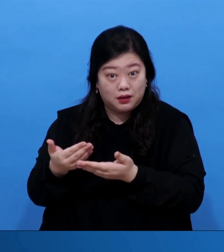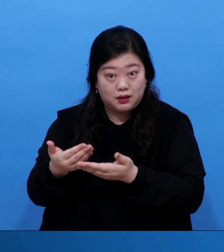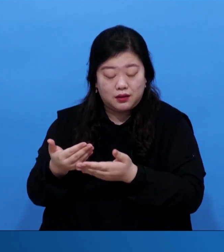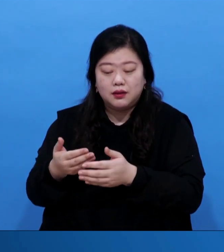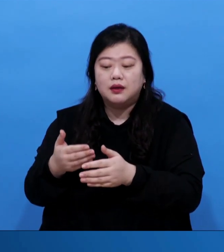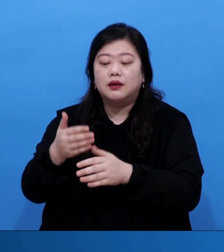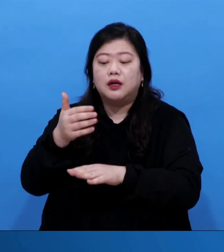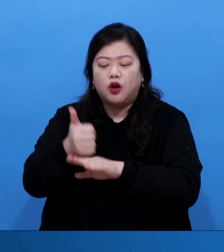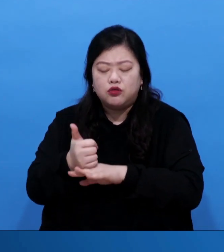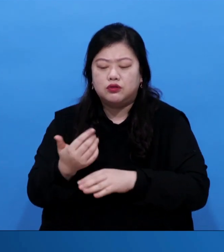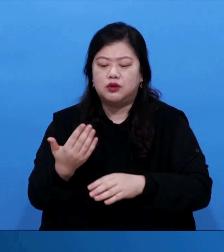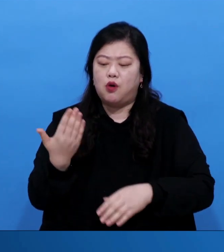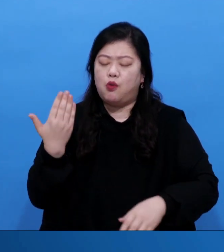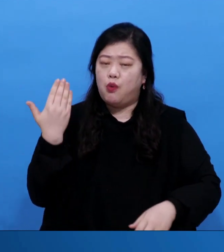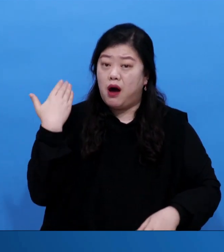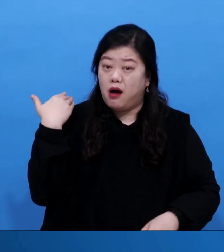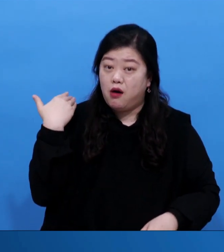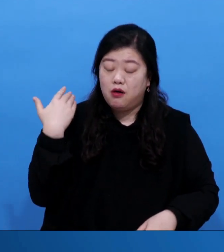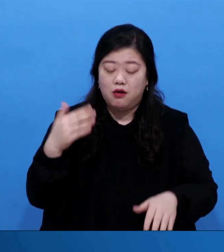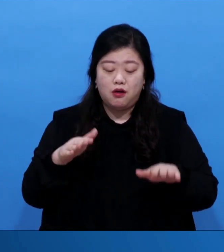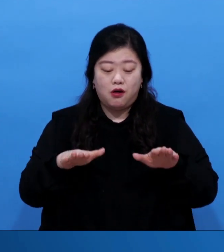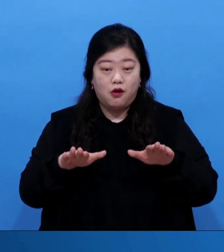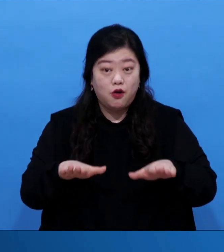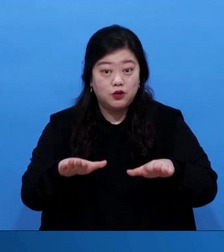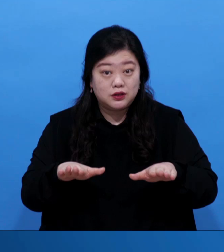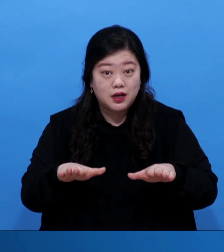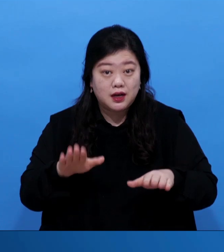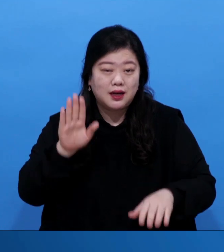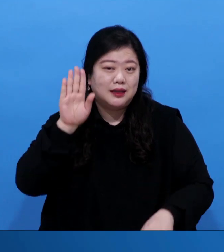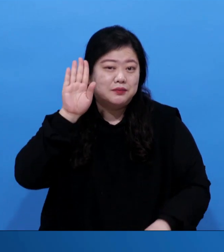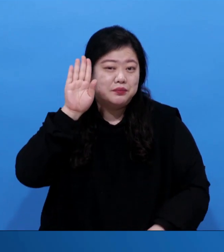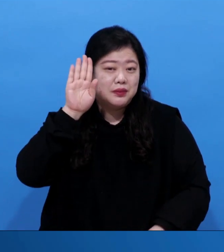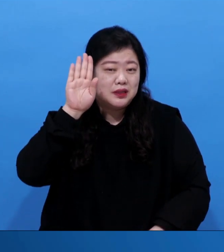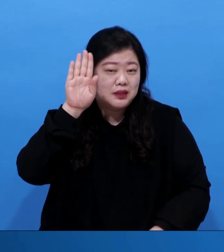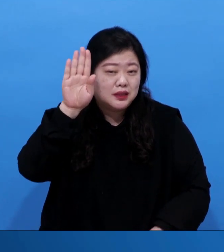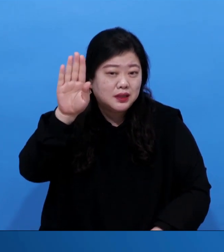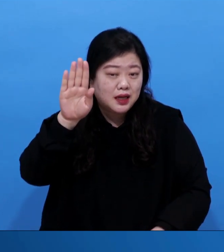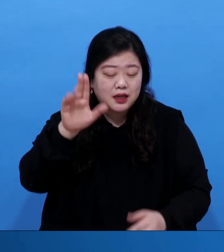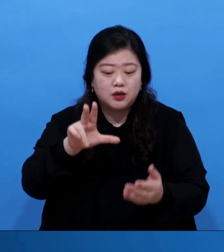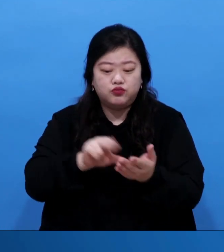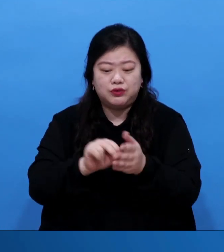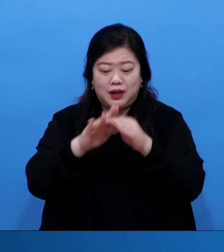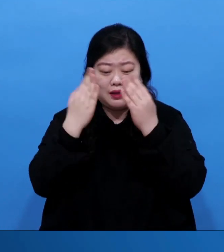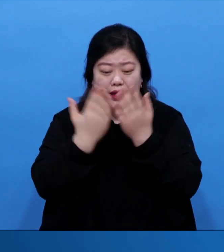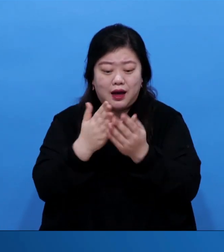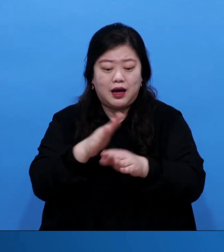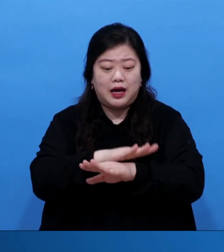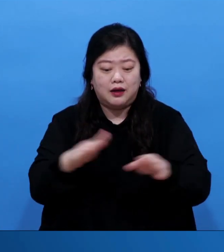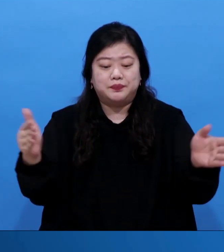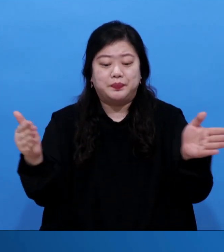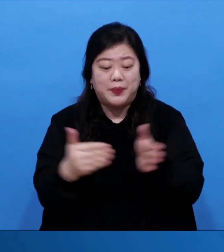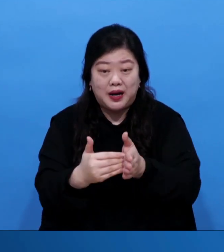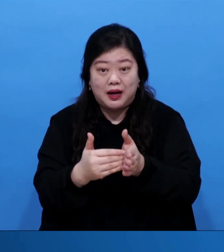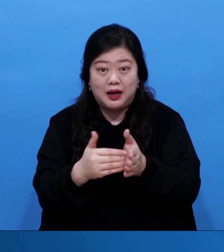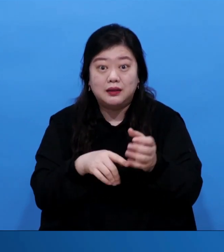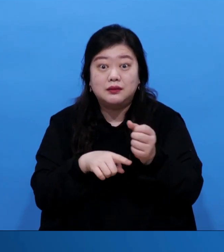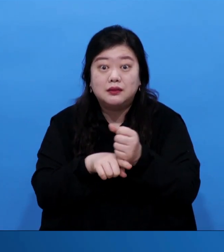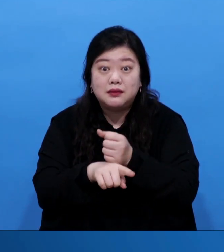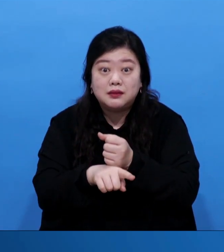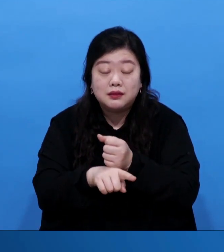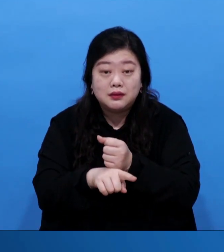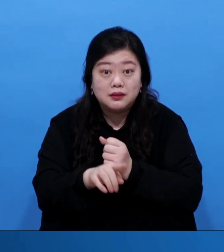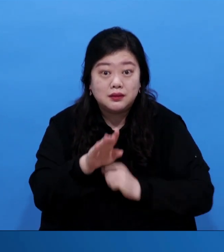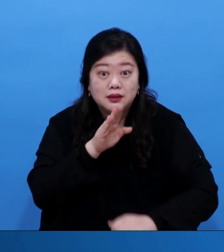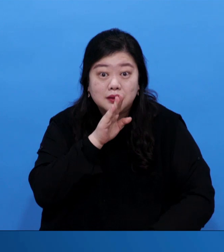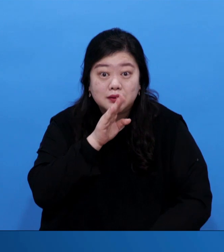현재, 미래 다 해결된 겁니다. To say that we receive salvation through Jesus Christ means that our past,